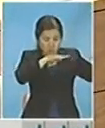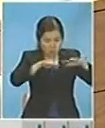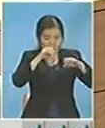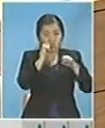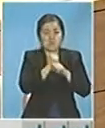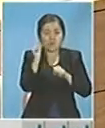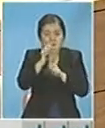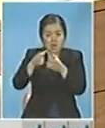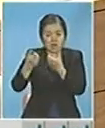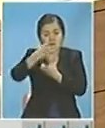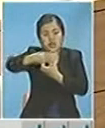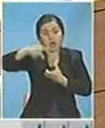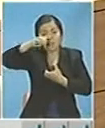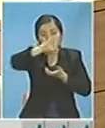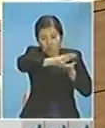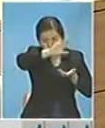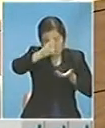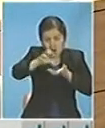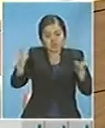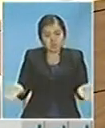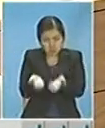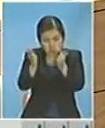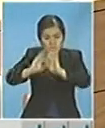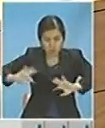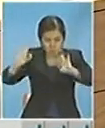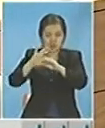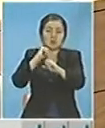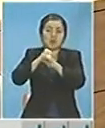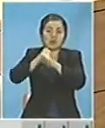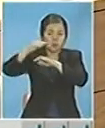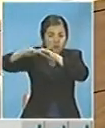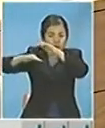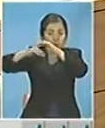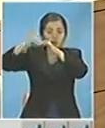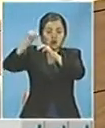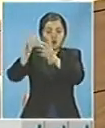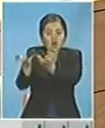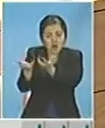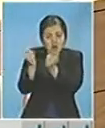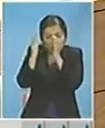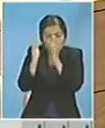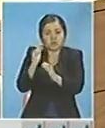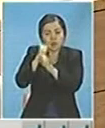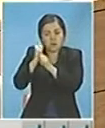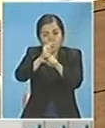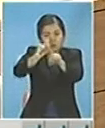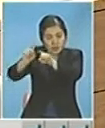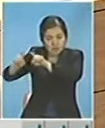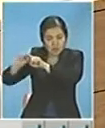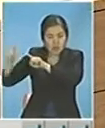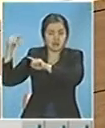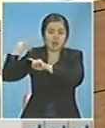บัณฑิตในเรื่องของงบประมาณเป็นสำคัญด้วยในการที่จะว่าจ้างบุคลากรให้พร้อมมูลในทุกๆสา